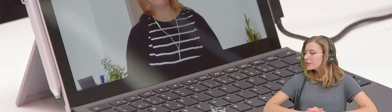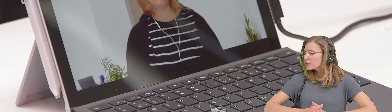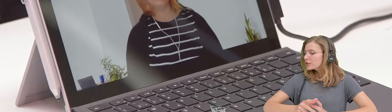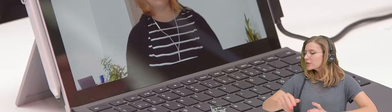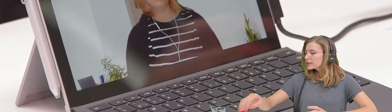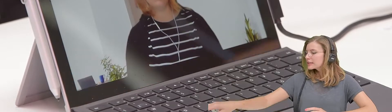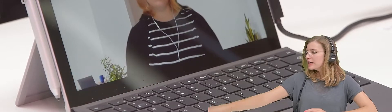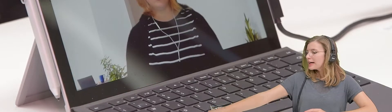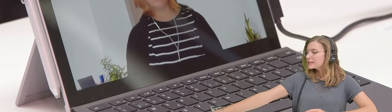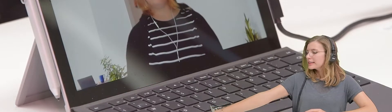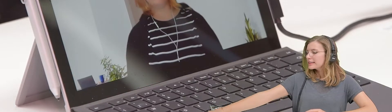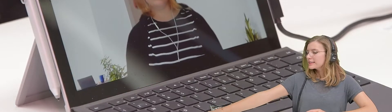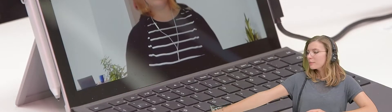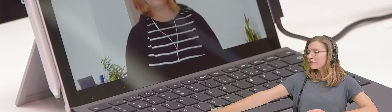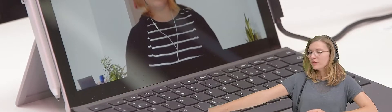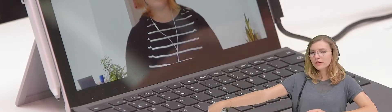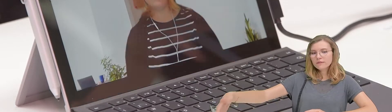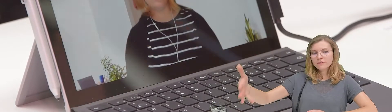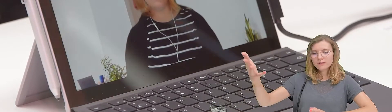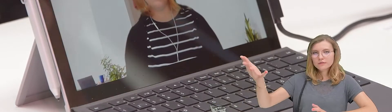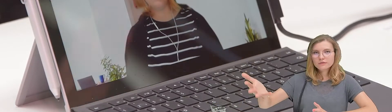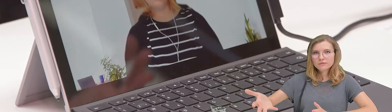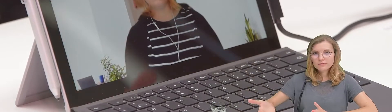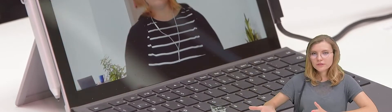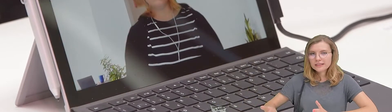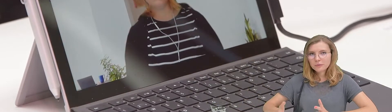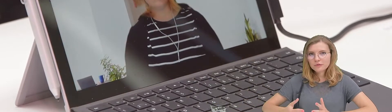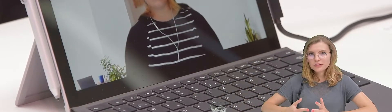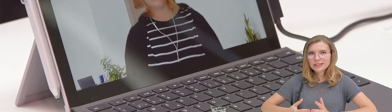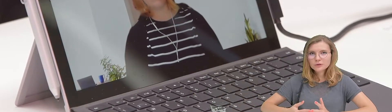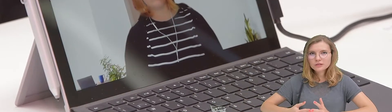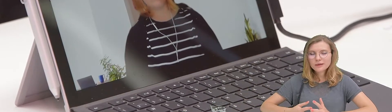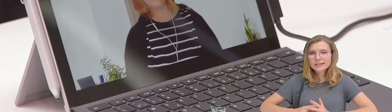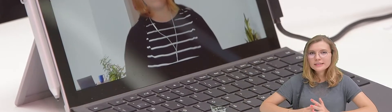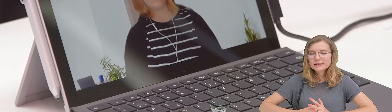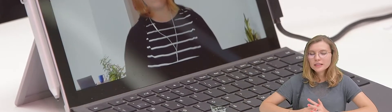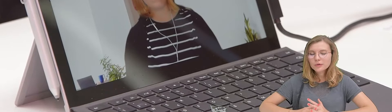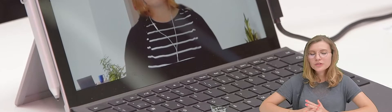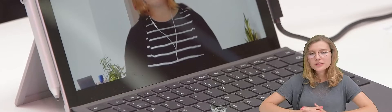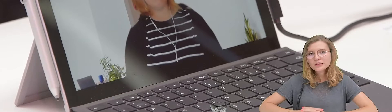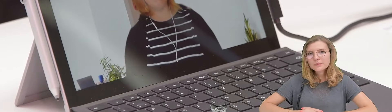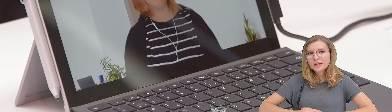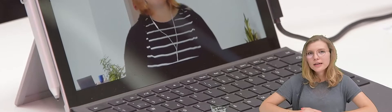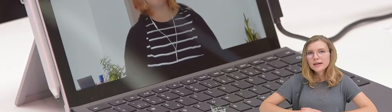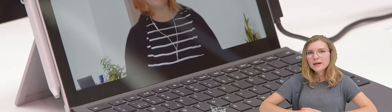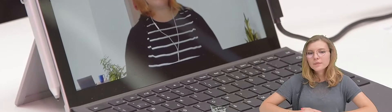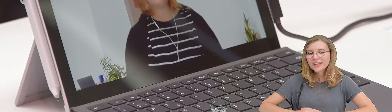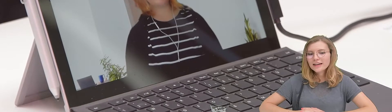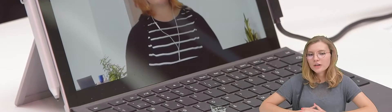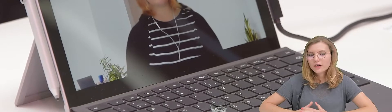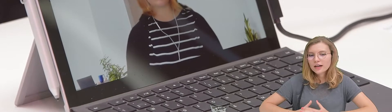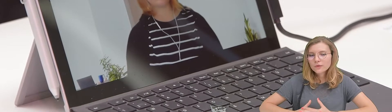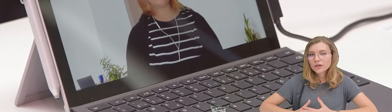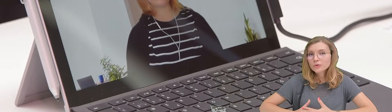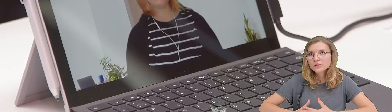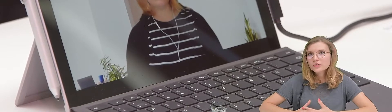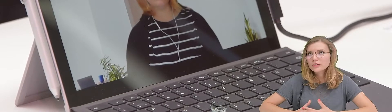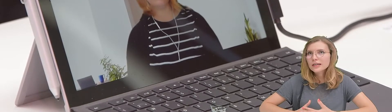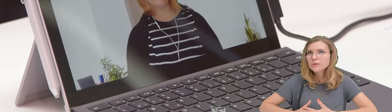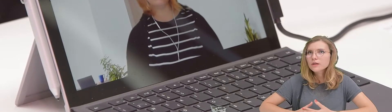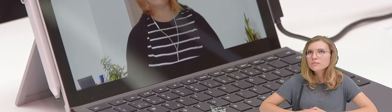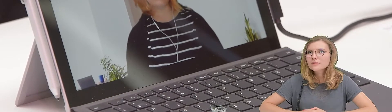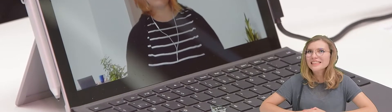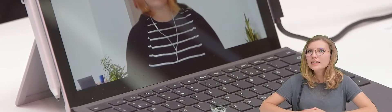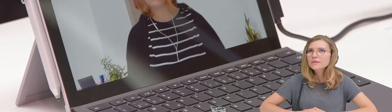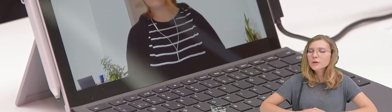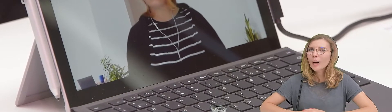selber noch nicht so viel nutzt. Ja. Also ich sag mal, von denen, ich weiß nicht mehr, wie viele tausend Smileys es, Emojis es mhm. gibt, kenne ich vielleicht oder nutze ich